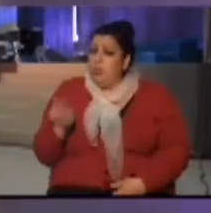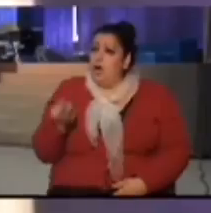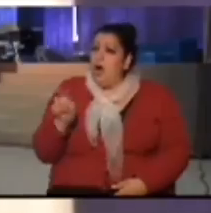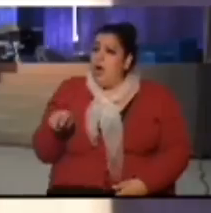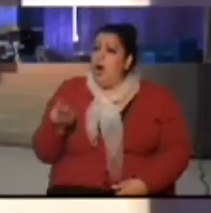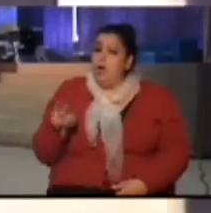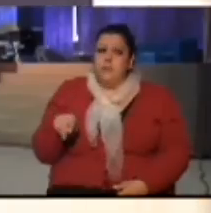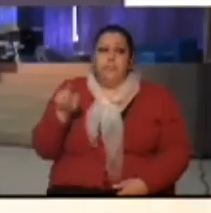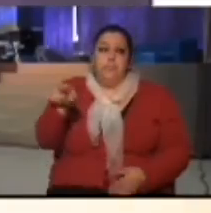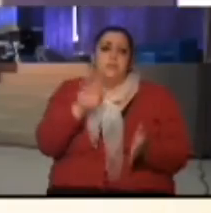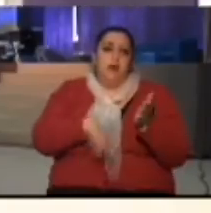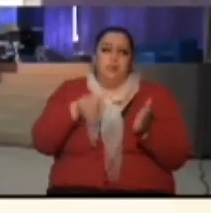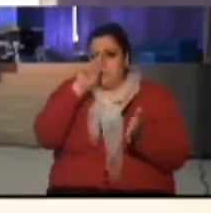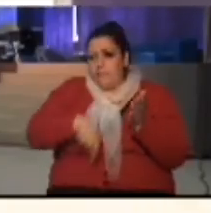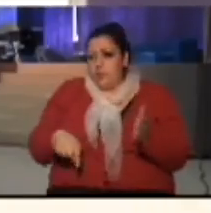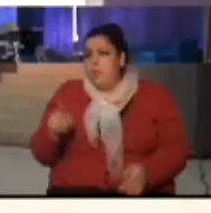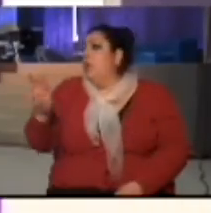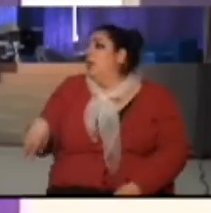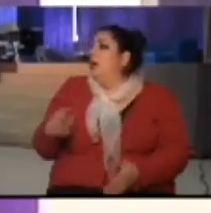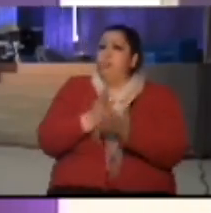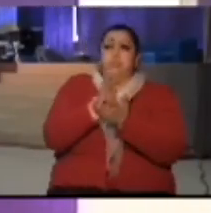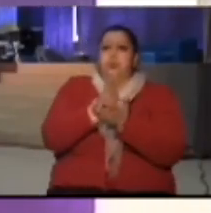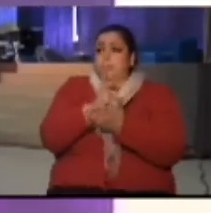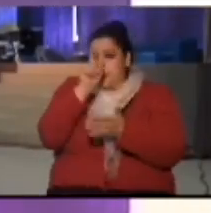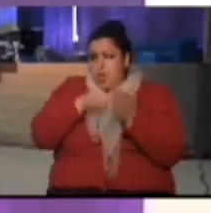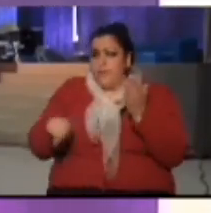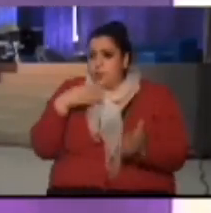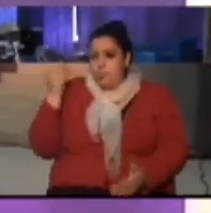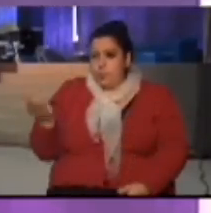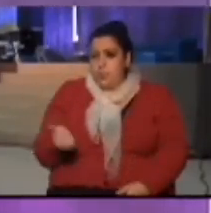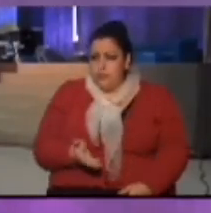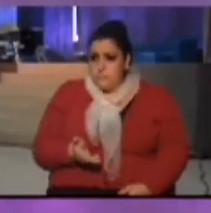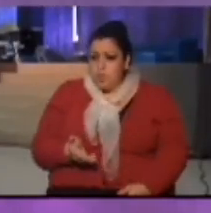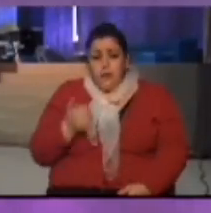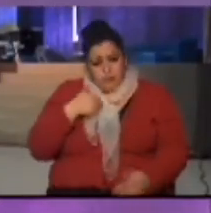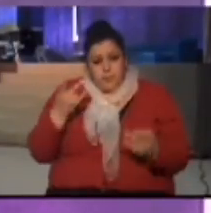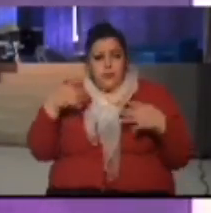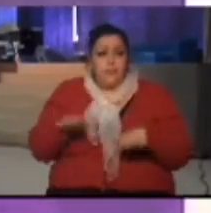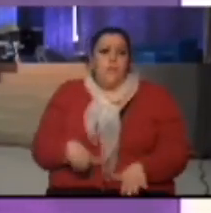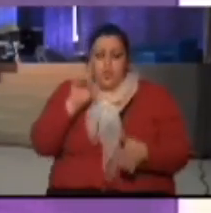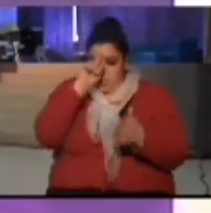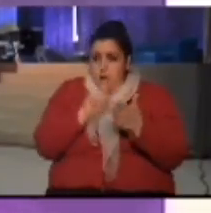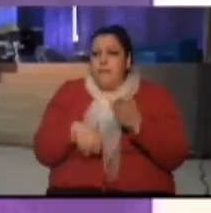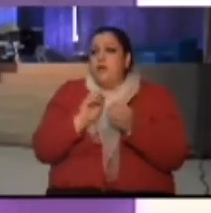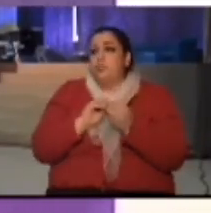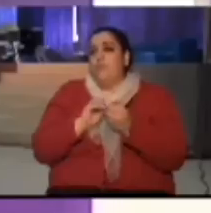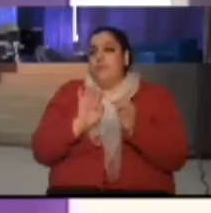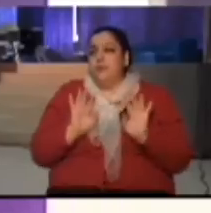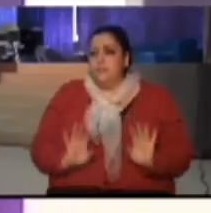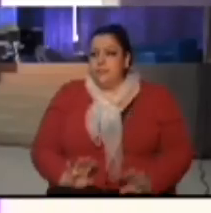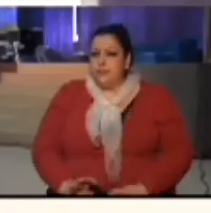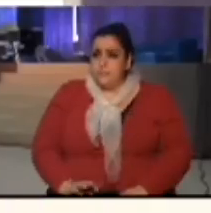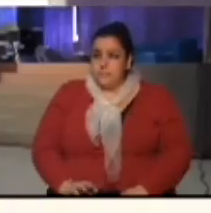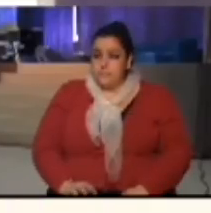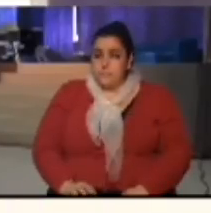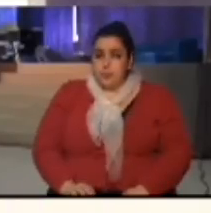լինես անհավատ։ Ընտրությունը մեզ է տրված։ Մենք որոշում ենք ով լինել։ Շատ անգամ ինձ ասում են, ո՞նց ես, ասում, գիտես,